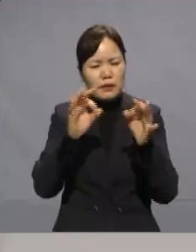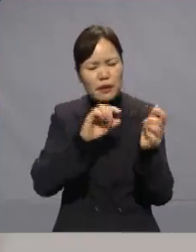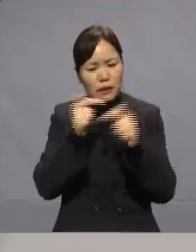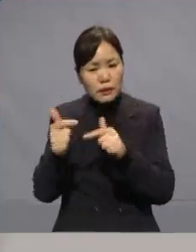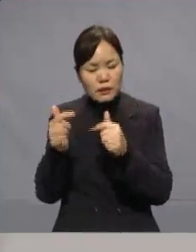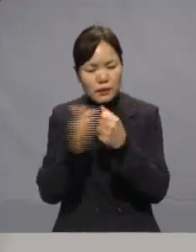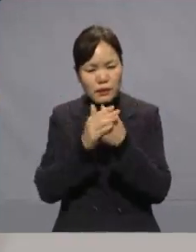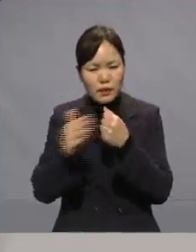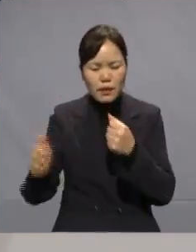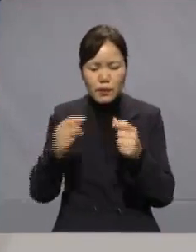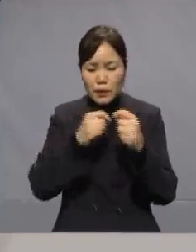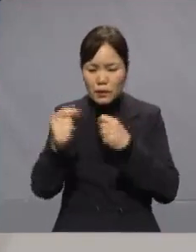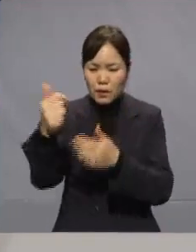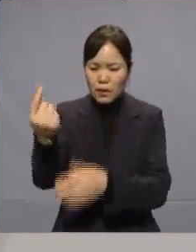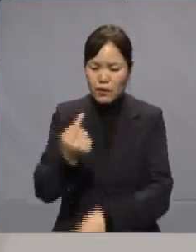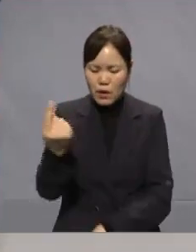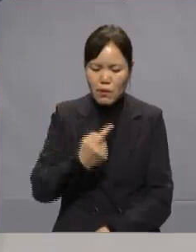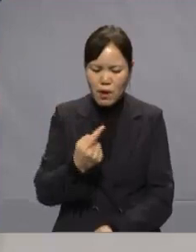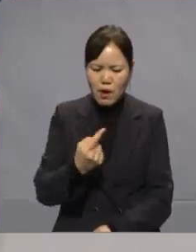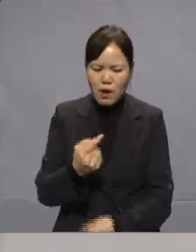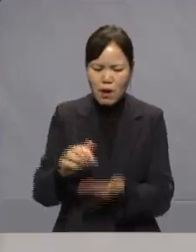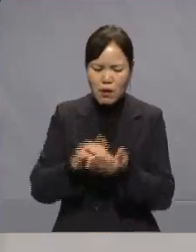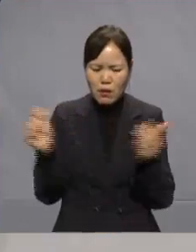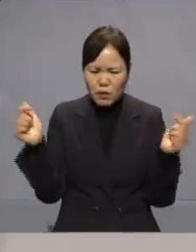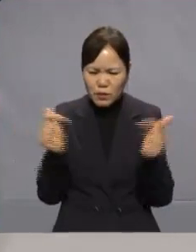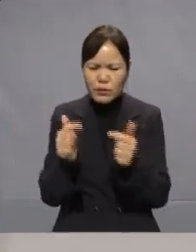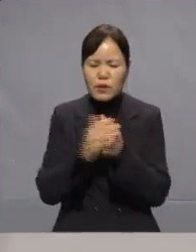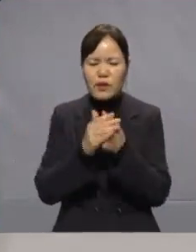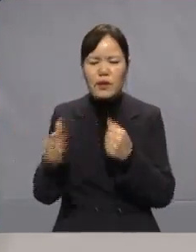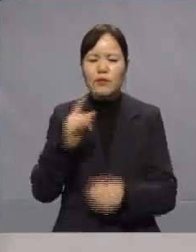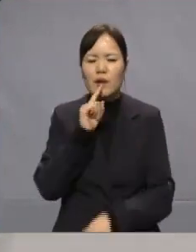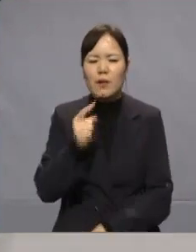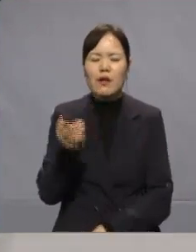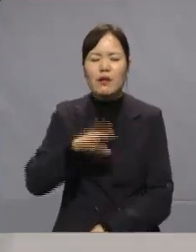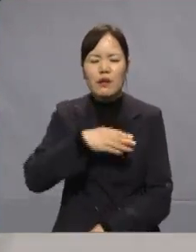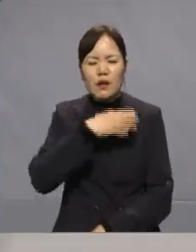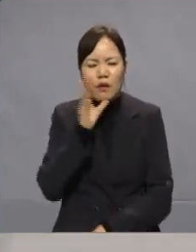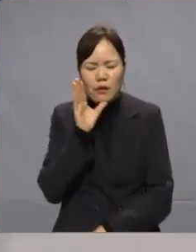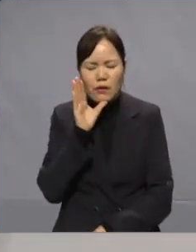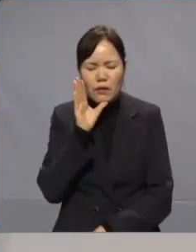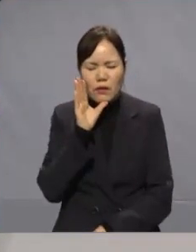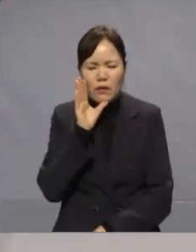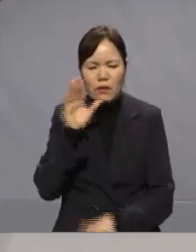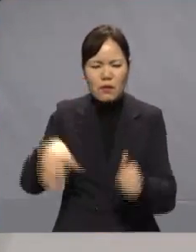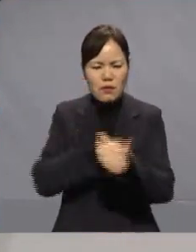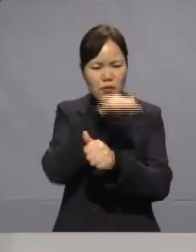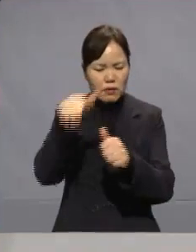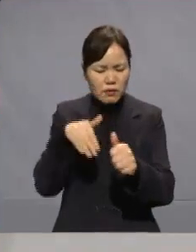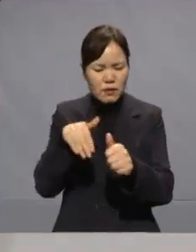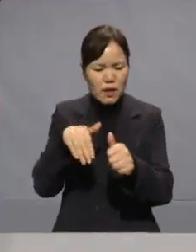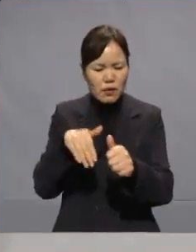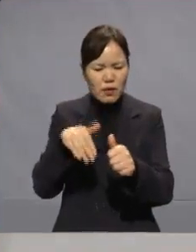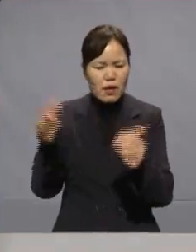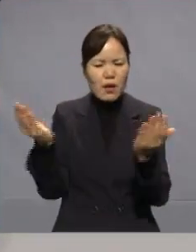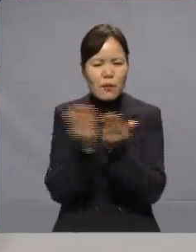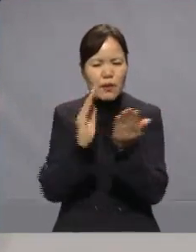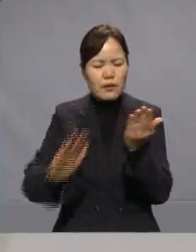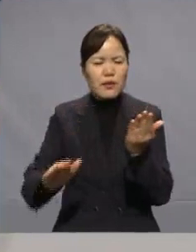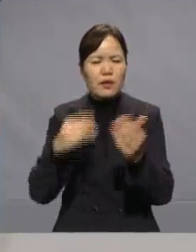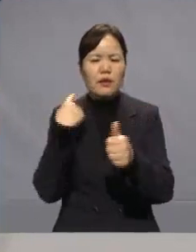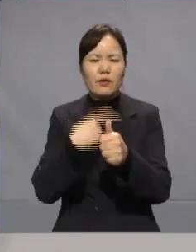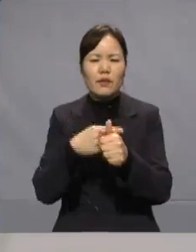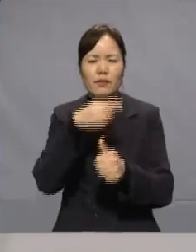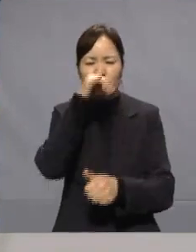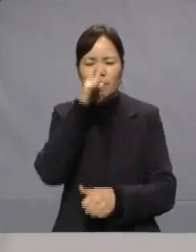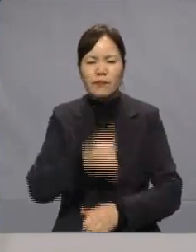방문객이 줄고 있어서라는게 은행 입장이지만 초고령 사회를 앞두고 있는 우리나라 상황과는 맞지 않는다는 지적입니다